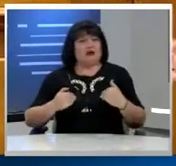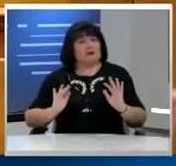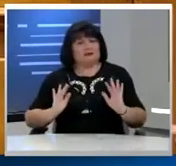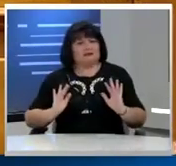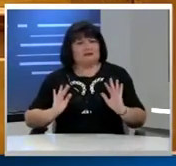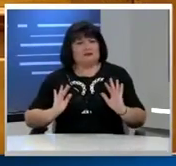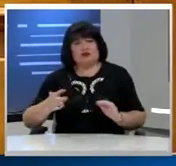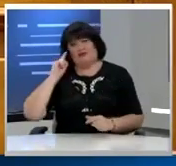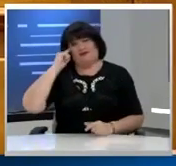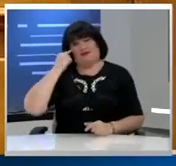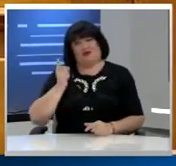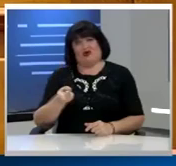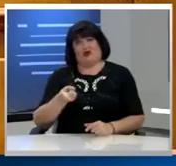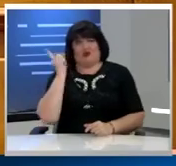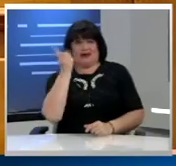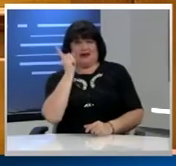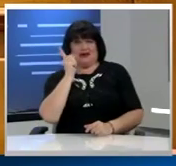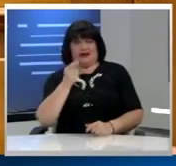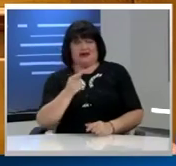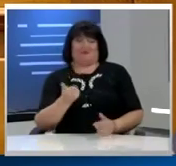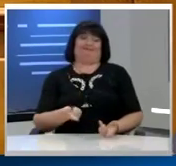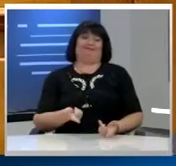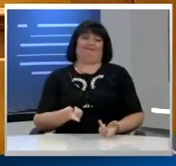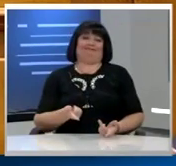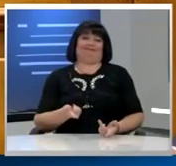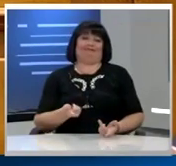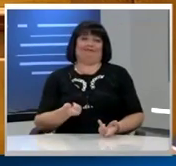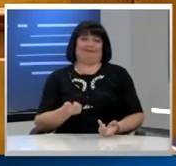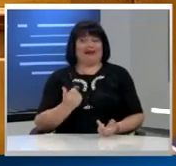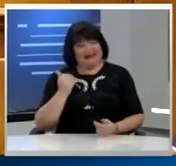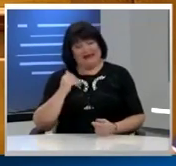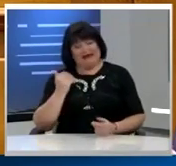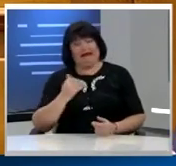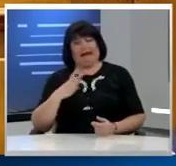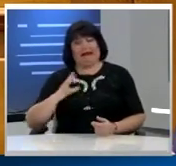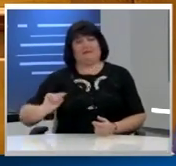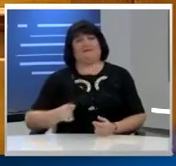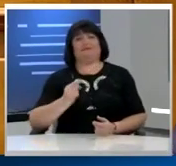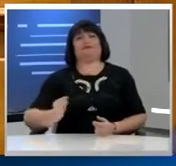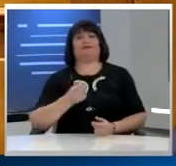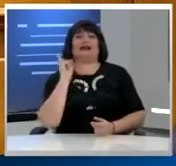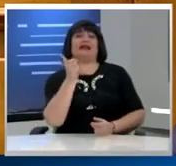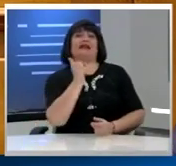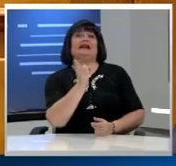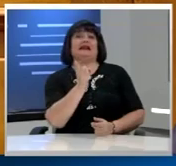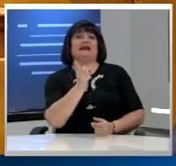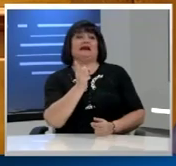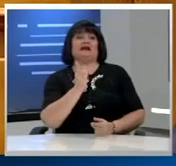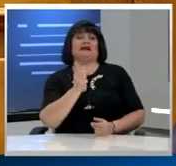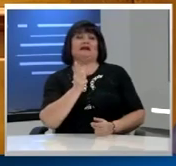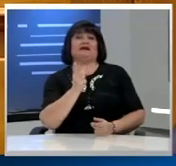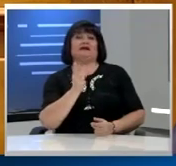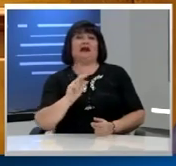ιδιοτέλεια η κριτική που κάναμε στον αντίπαλό μας. Είχε μία ιδιοτέλεια η κριτική που κάνατε